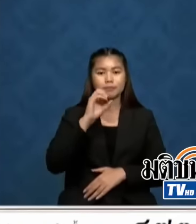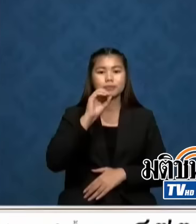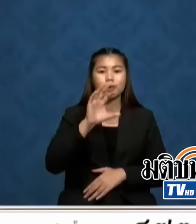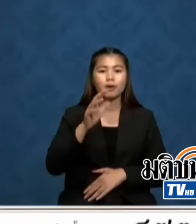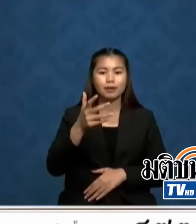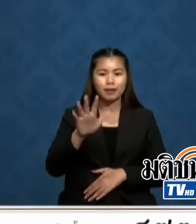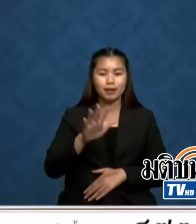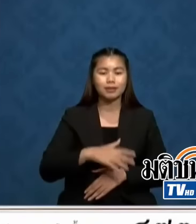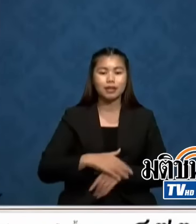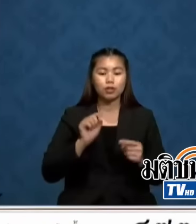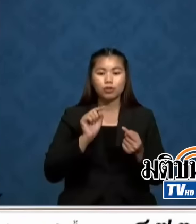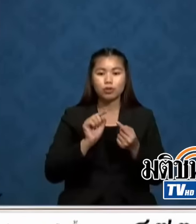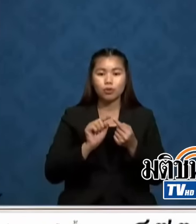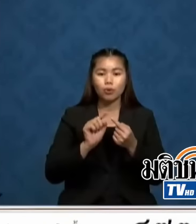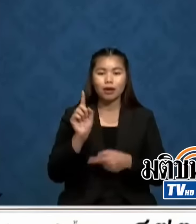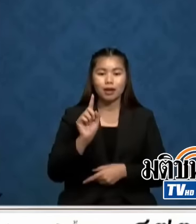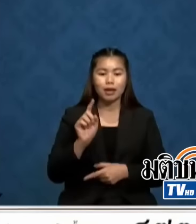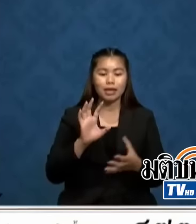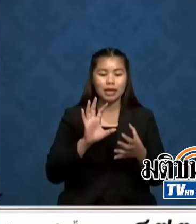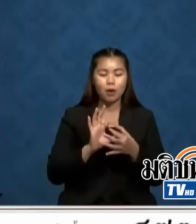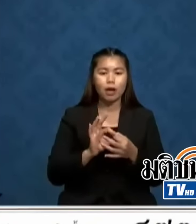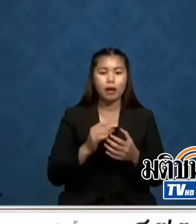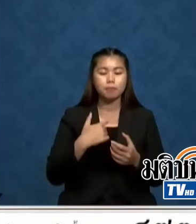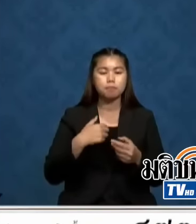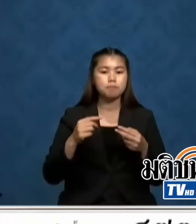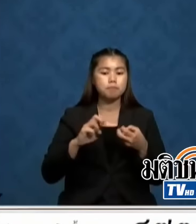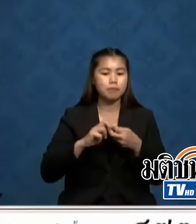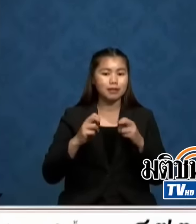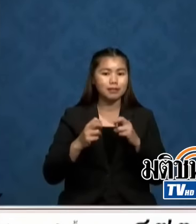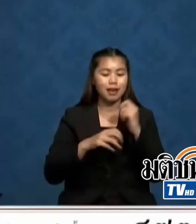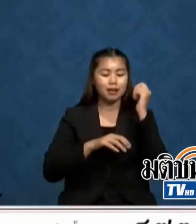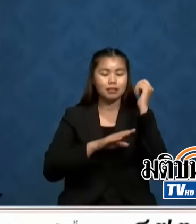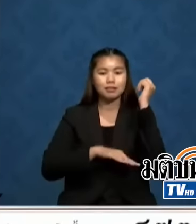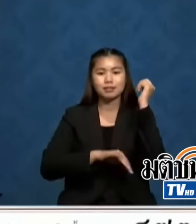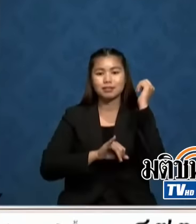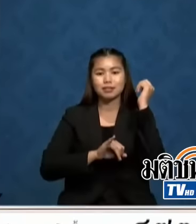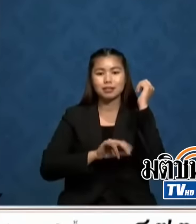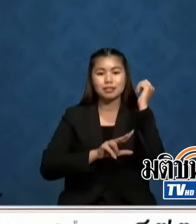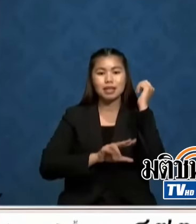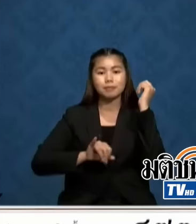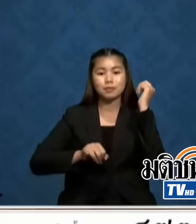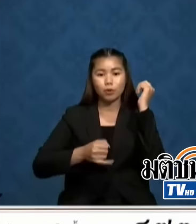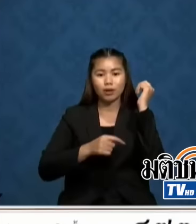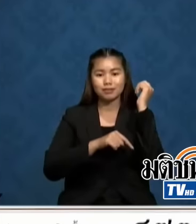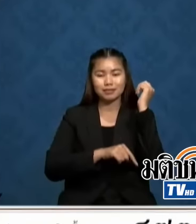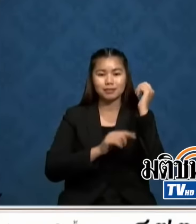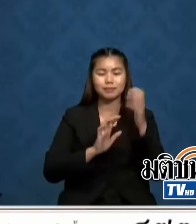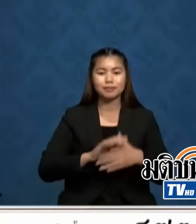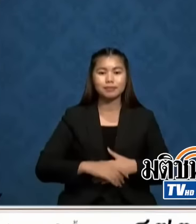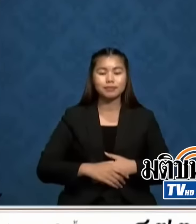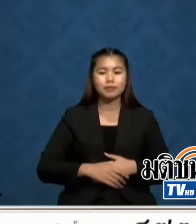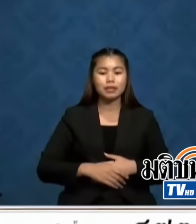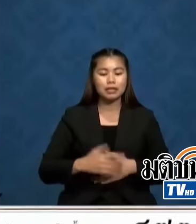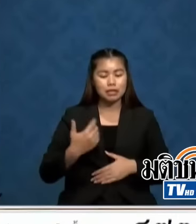ครู่เกี่ยวกับสถานการณ์การแก้ปัญหา 3จังหวัดชายแดนภาคใต้ที่มีมา